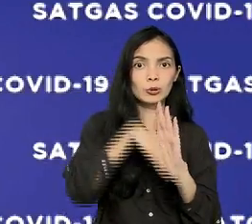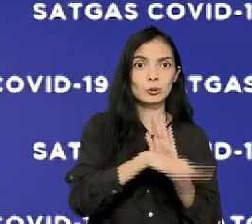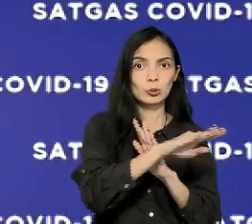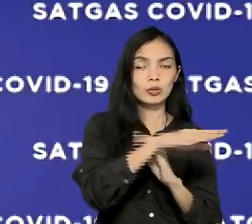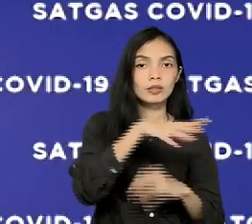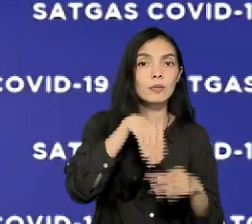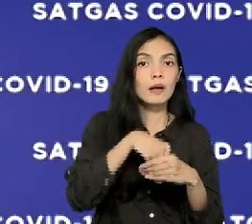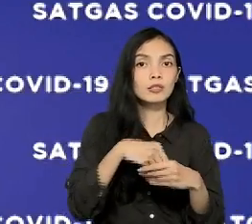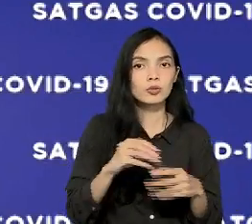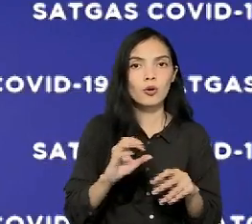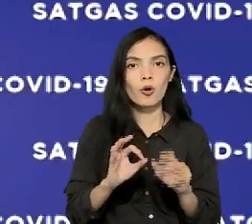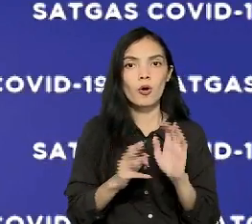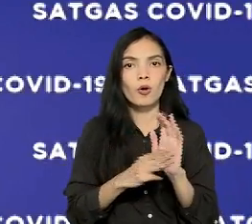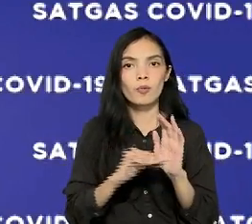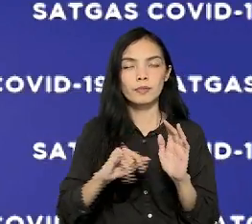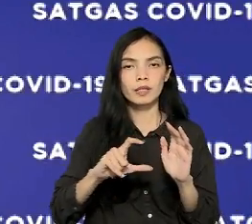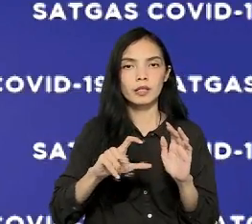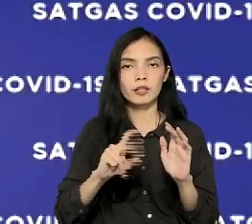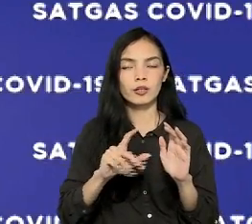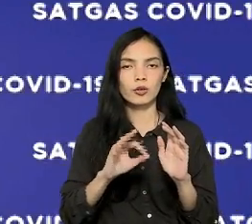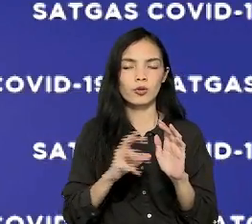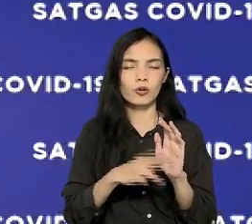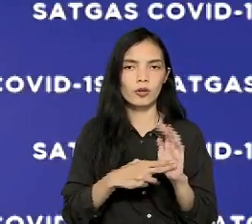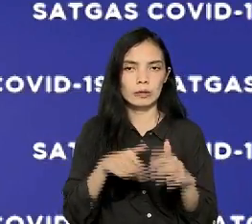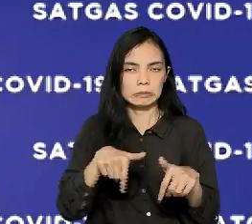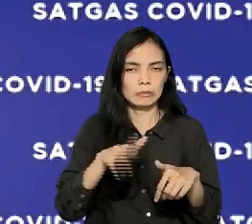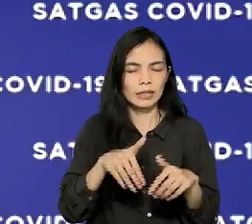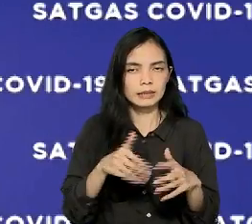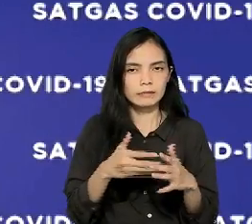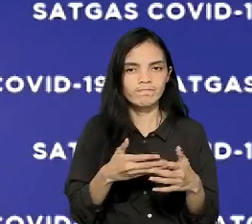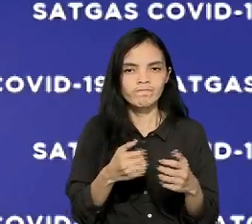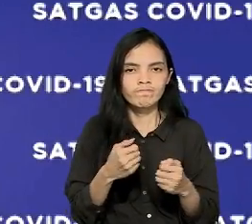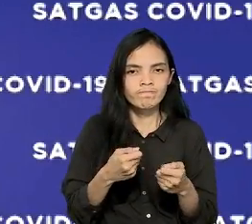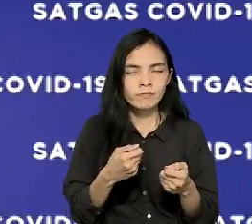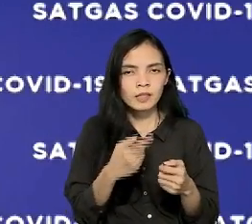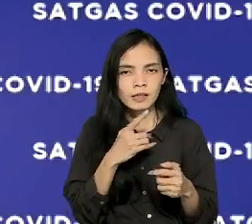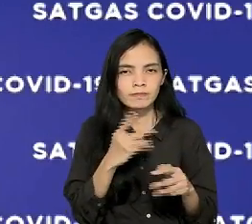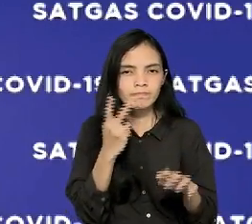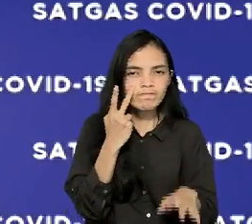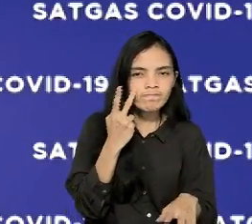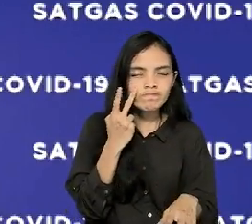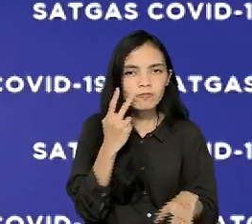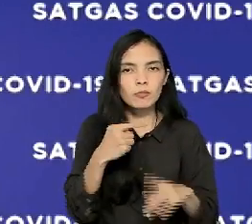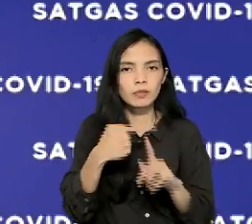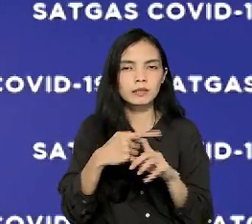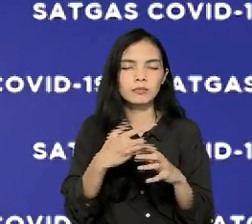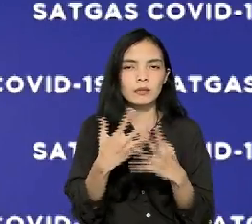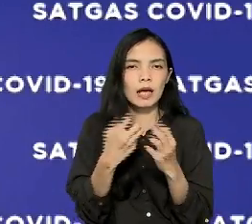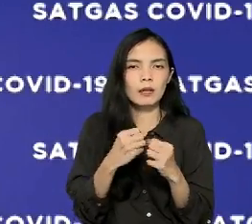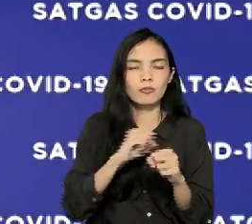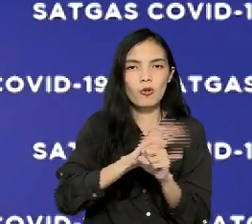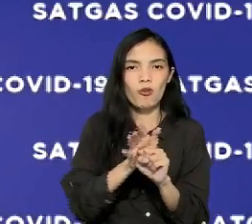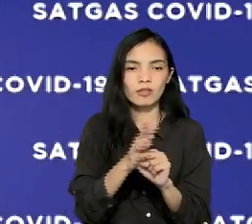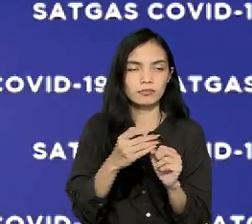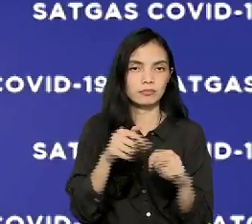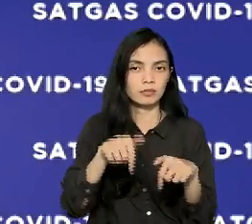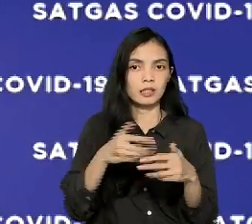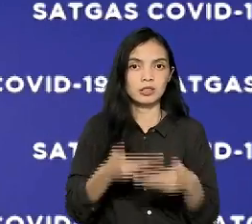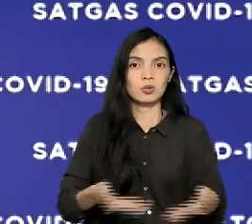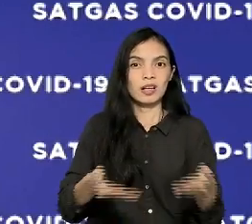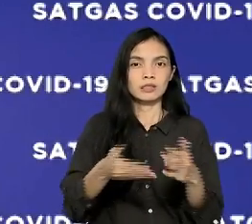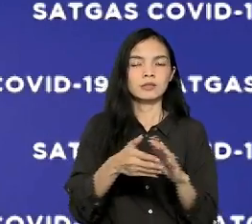Omikron yang saat ini kita hadapi. Dan bahkan keluar dari pandemi COVID-19 ini di masa yang akan